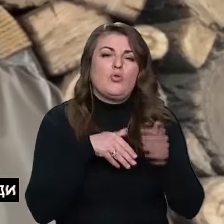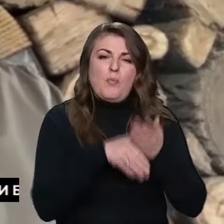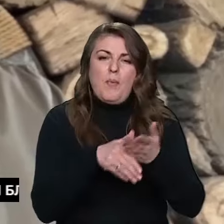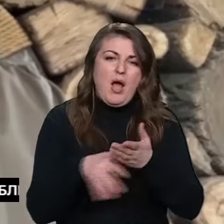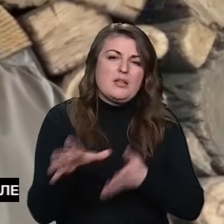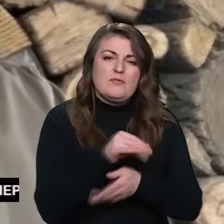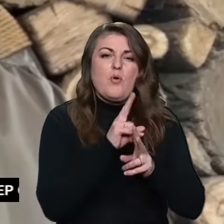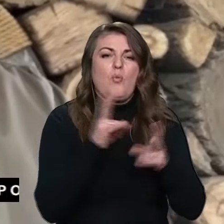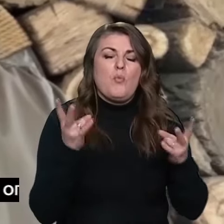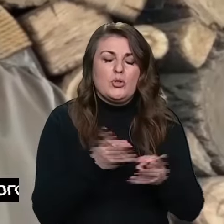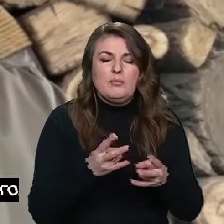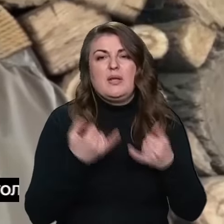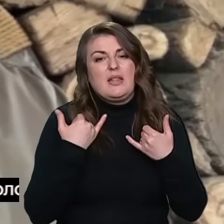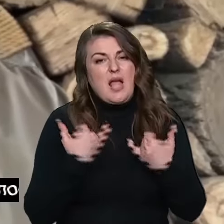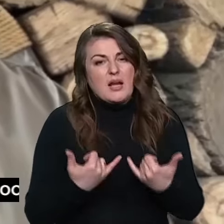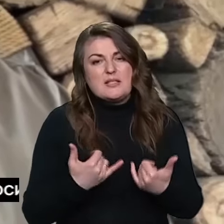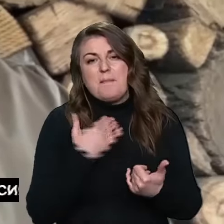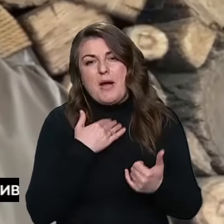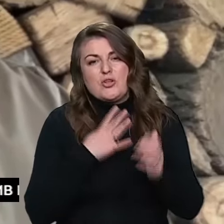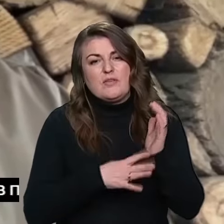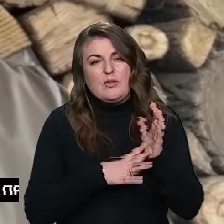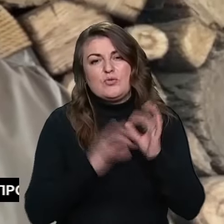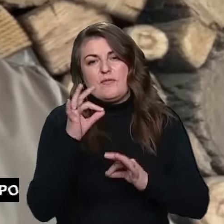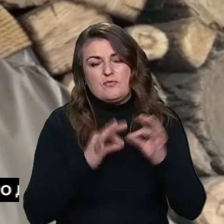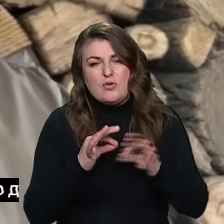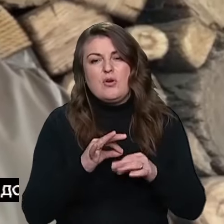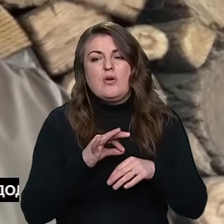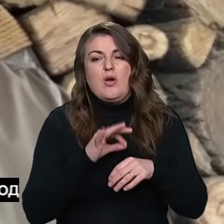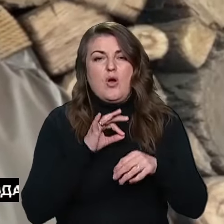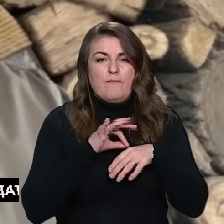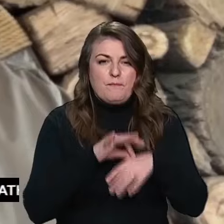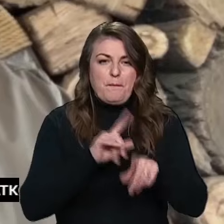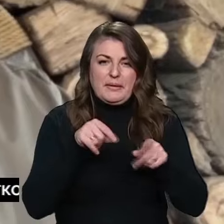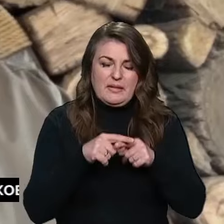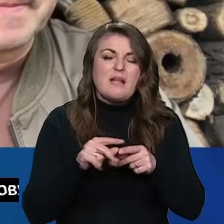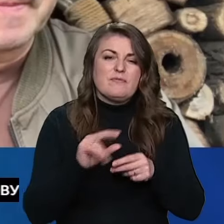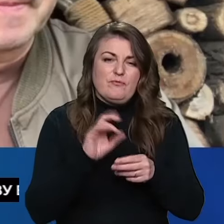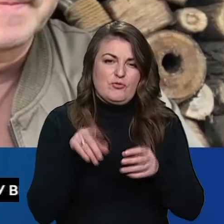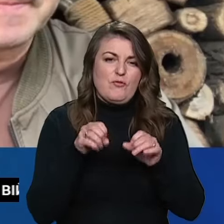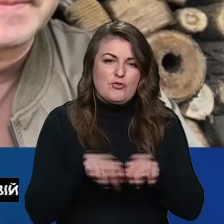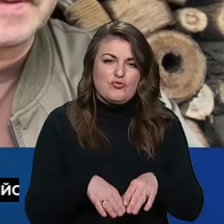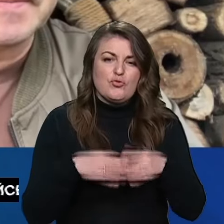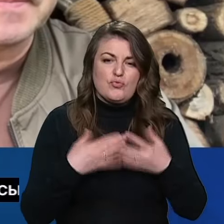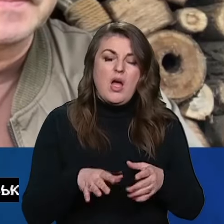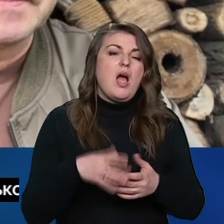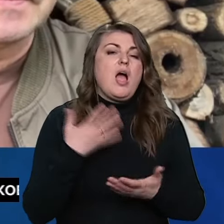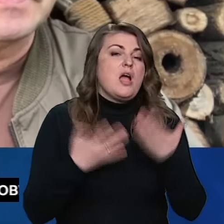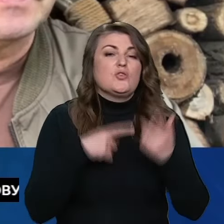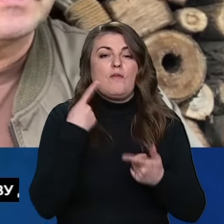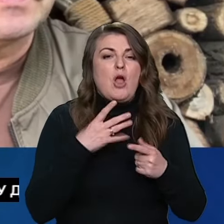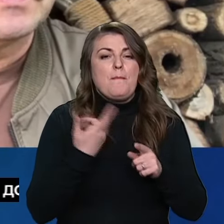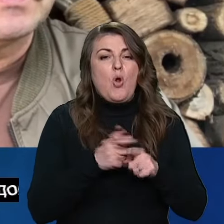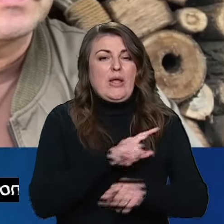всім, кому потрібно. Наразі майже 90% проблемних питань вирішено. Пане Юрію, якщо говорити